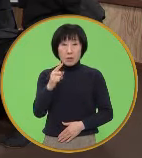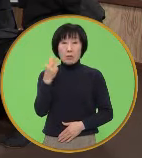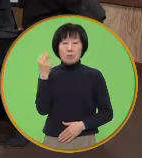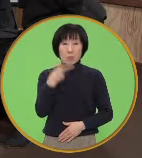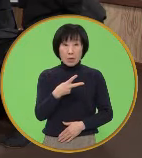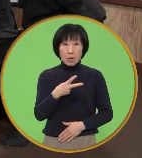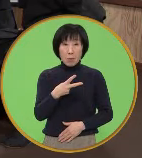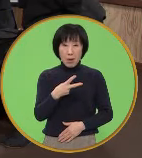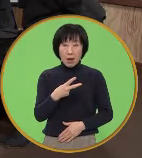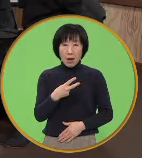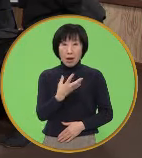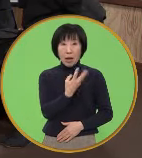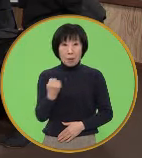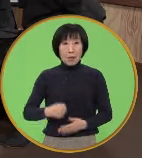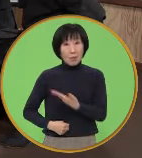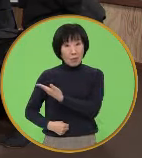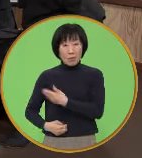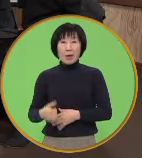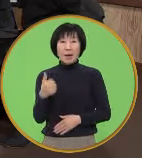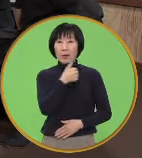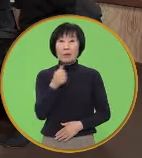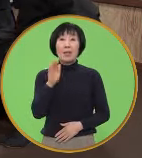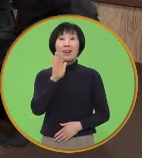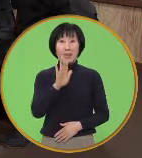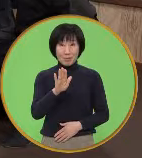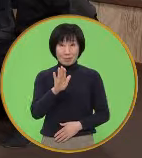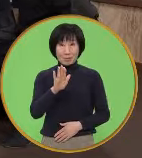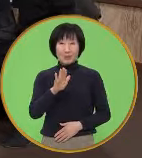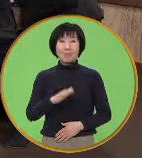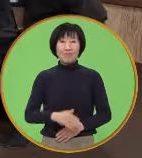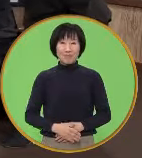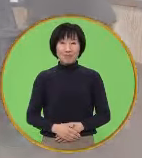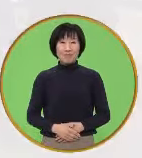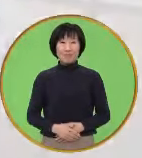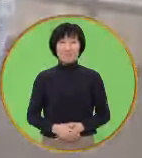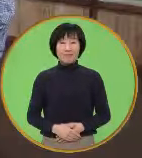覧いただくか、この番号でもご案内しています。